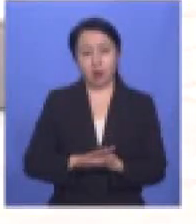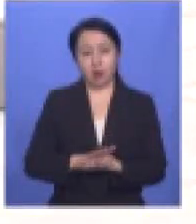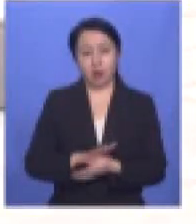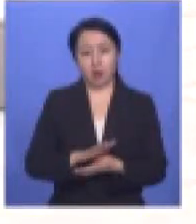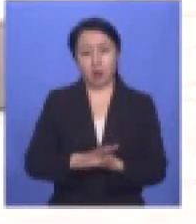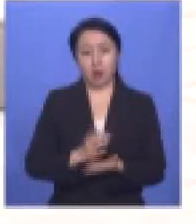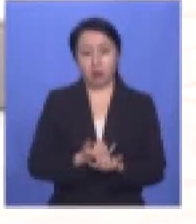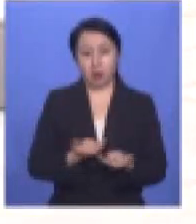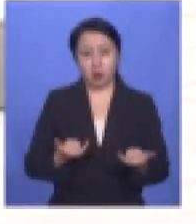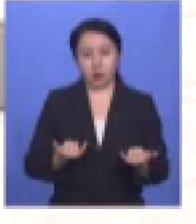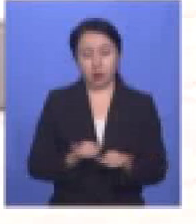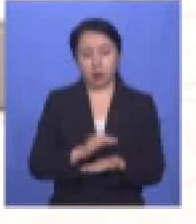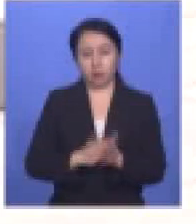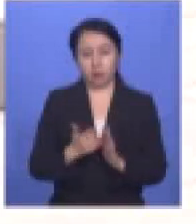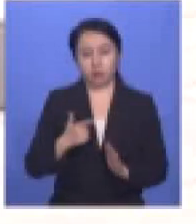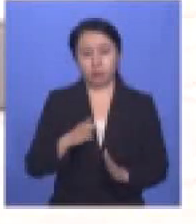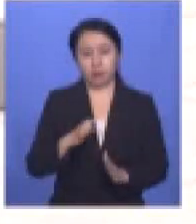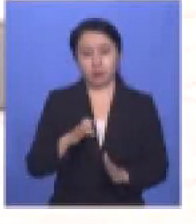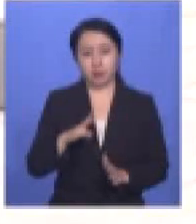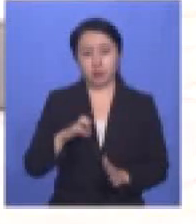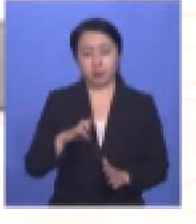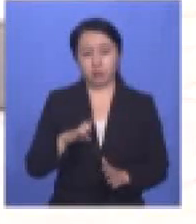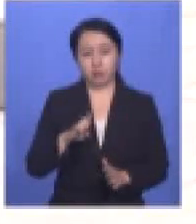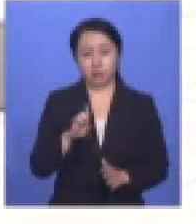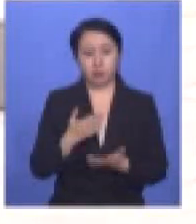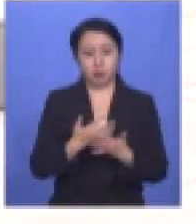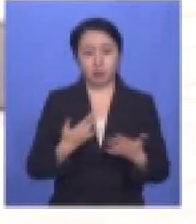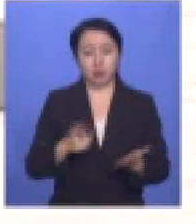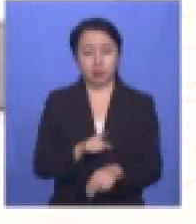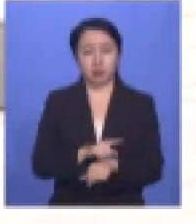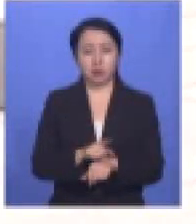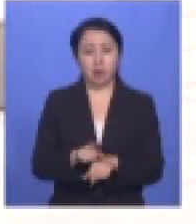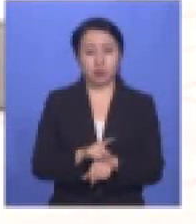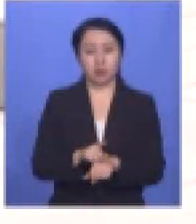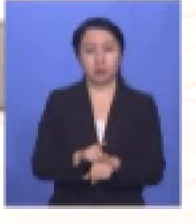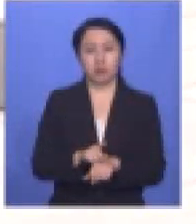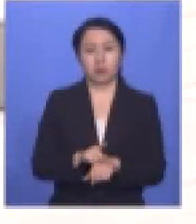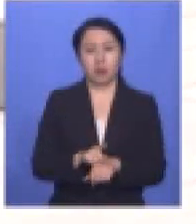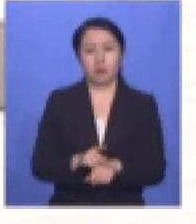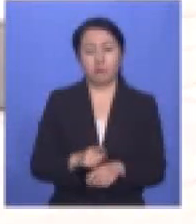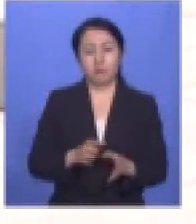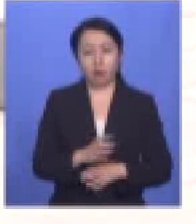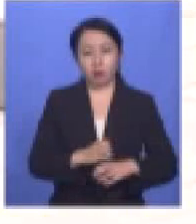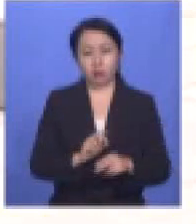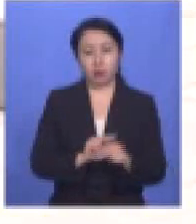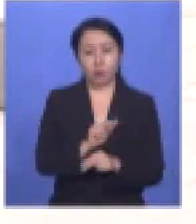с ГСМ наши танки, наше вооружение на